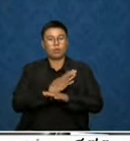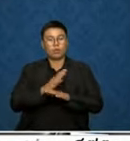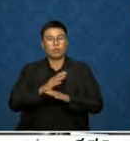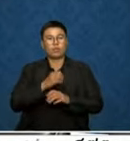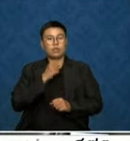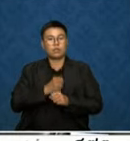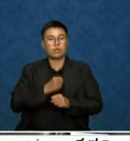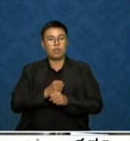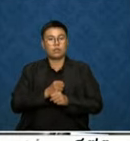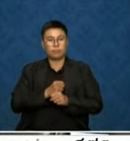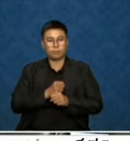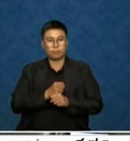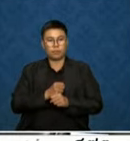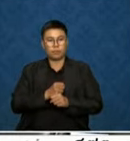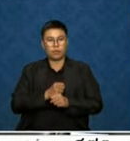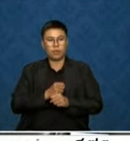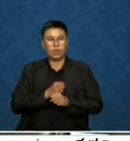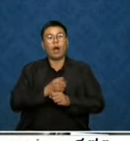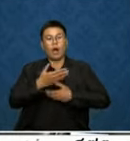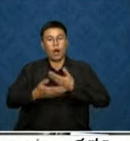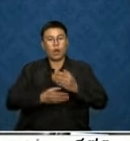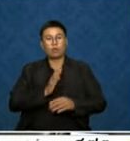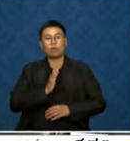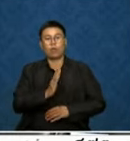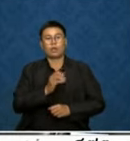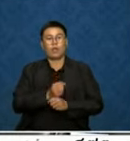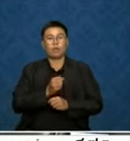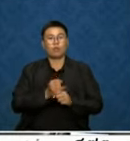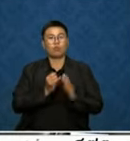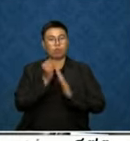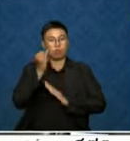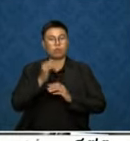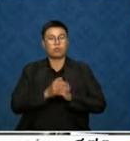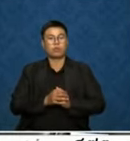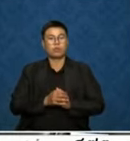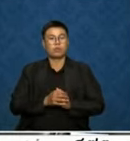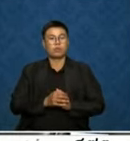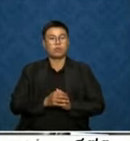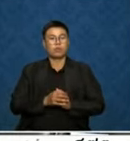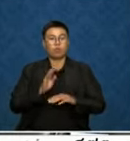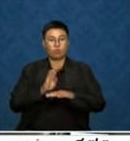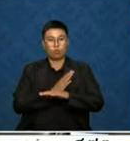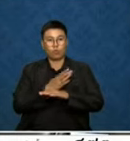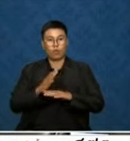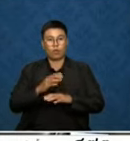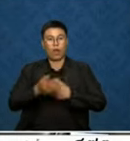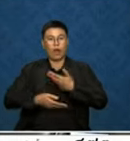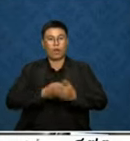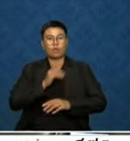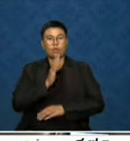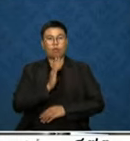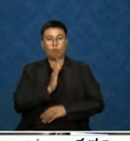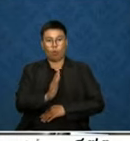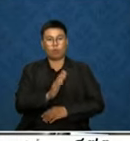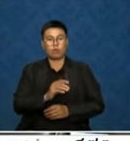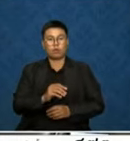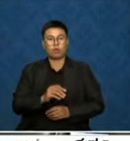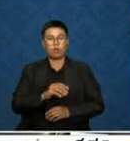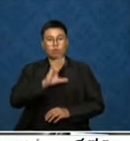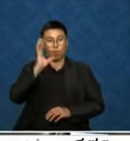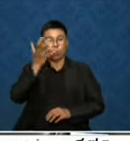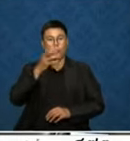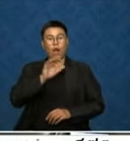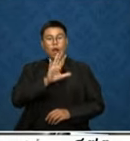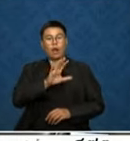ำในการขายตรงให้ถูกต้องท่านประธานครับด้วยธุรกิจขายตรงการตลาดตรงทั่วโลกเนี่ยครับ